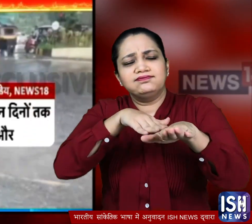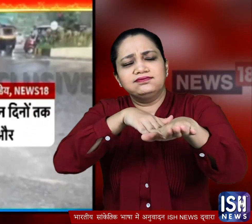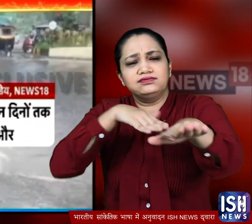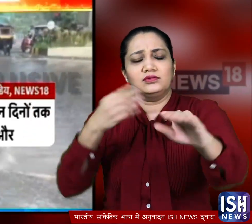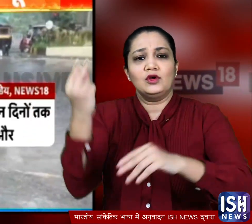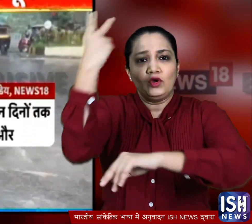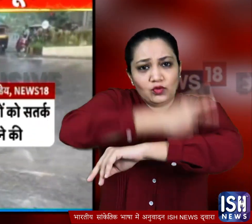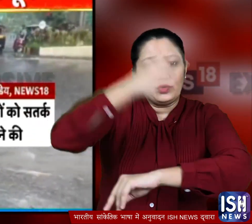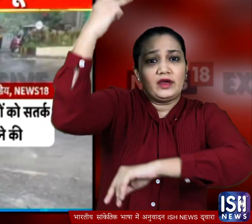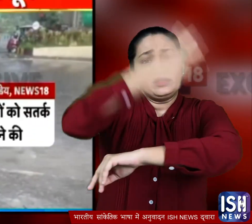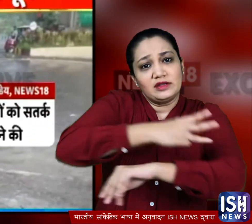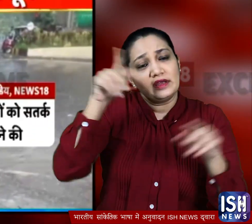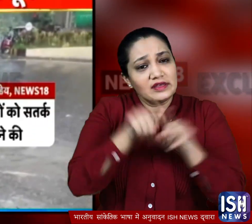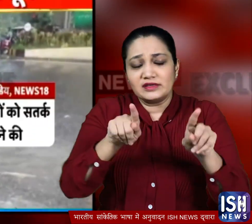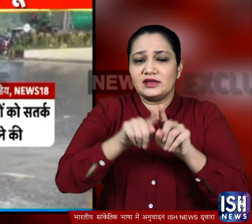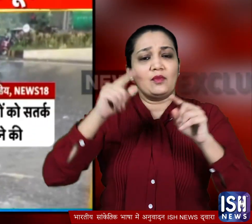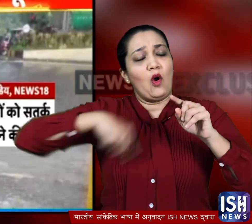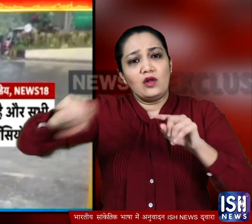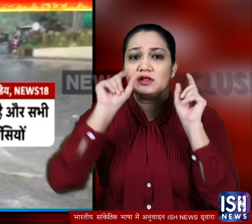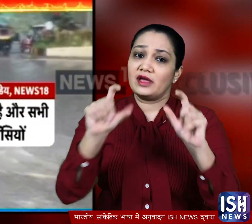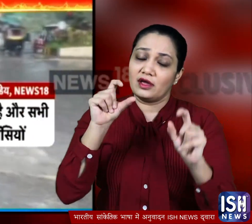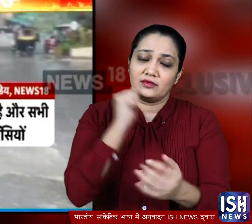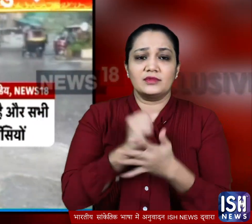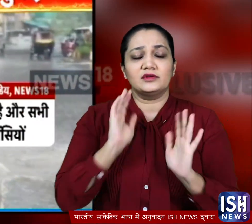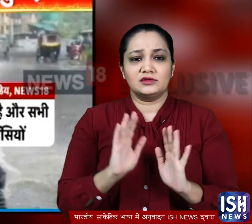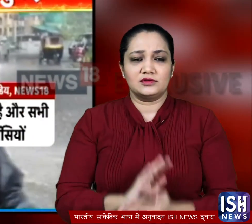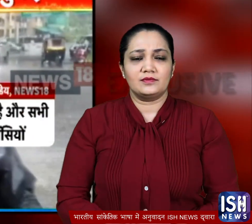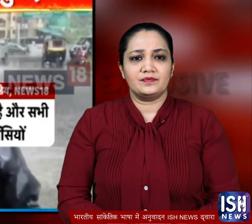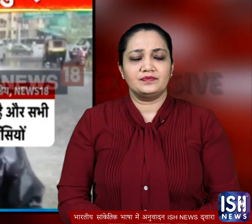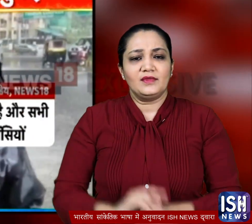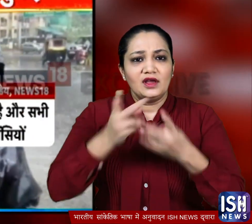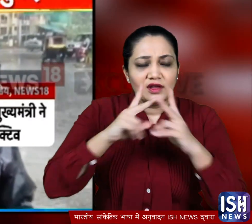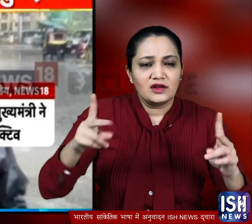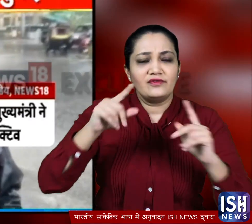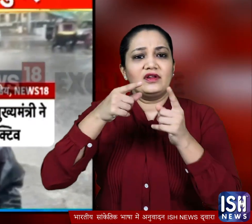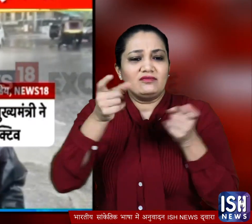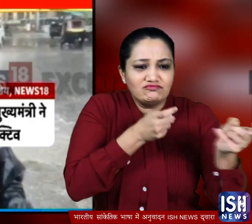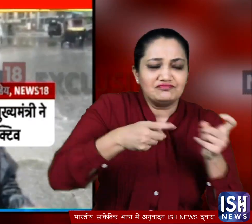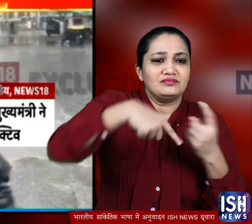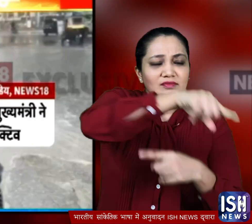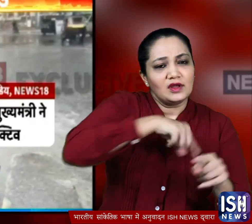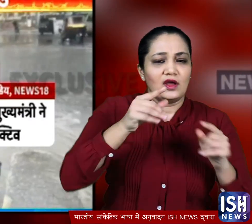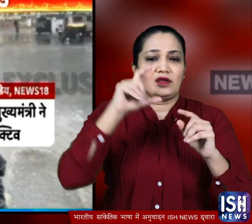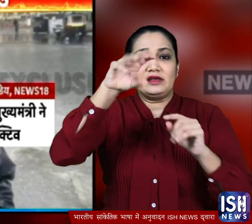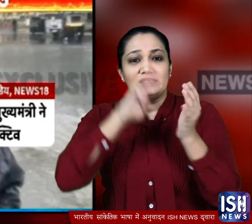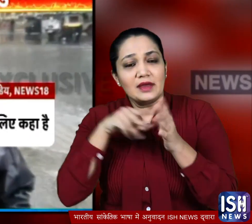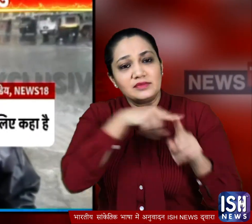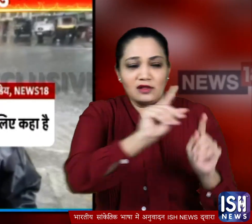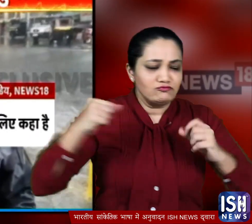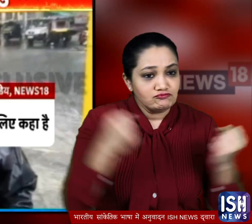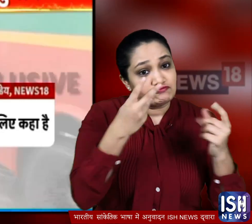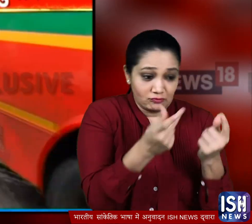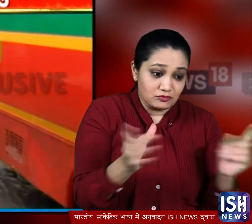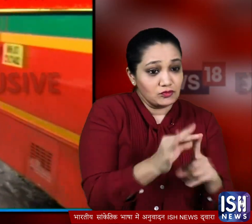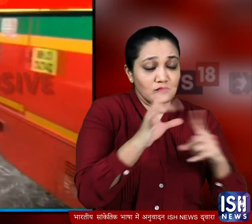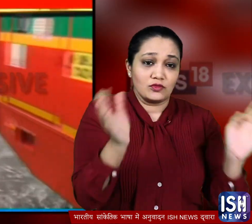से 3 दिनों तक और मुंबईकरों को सतर्क रहने की जरूरत है और सभी एजेंसियों को भी मुख्यमंत्री ने एक्टिव रहने के